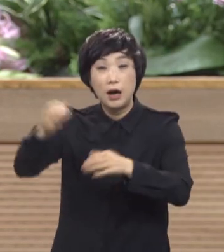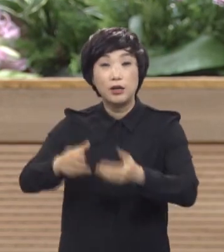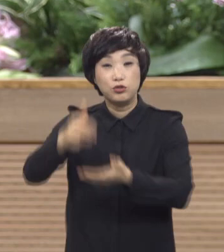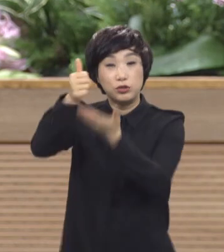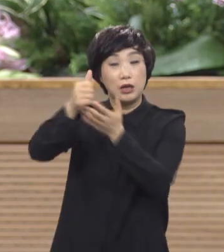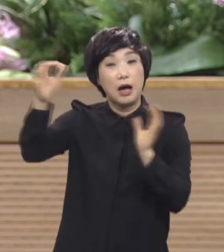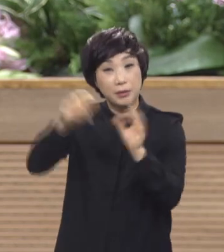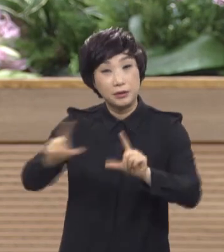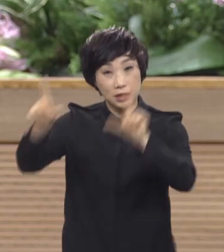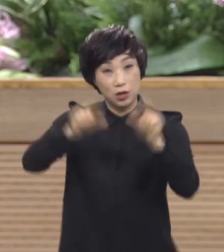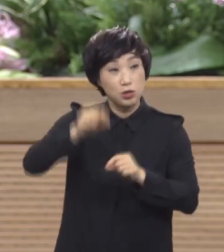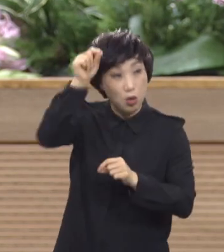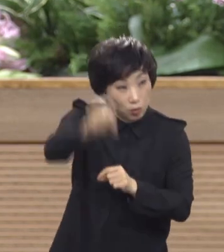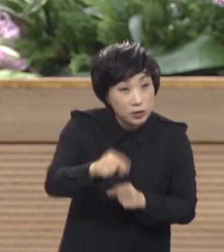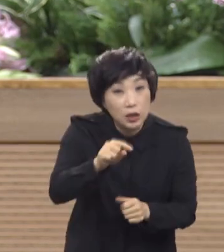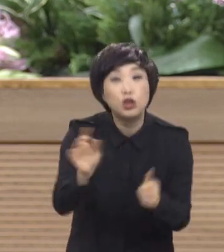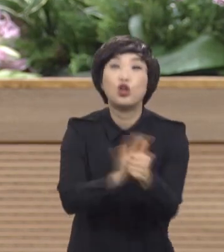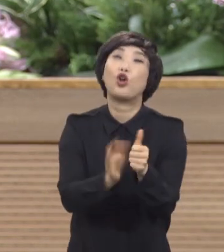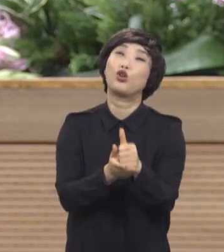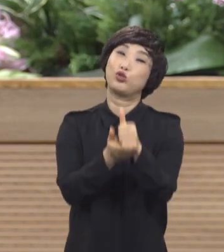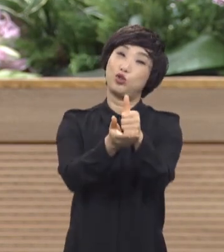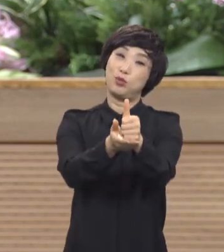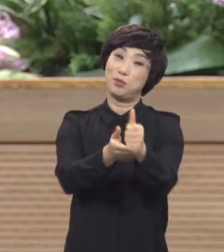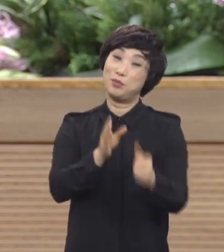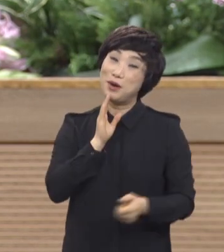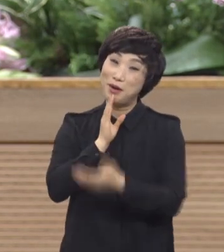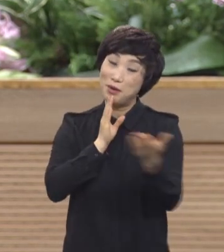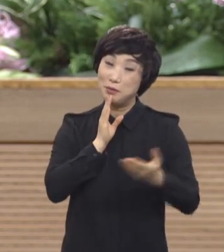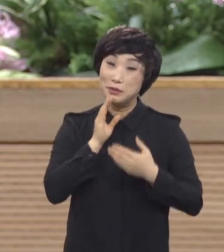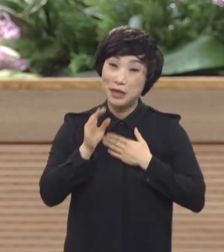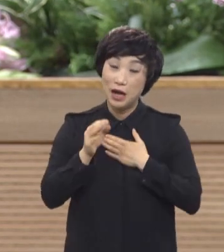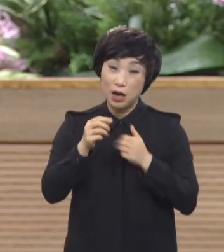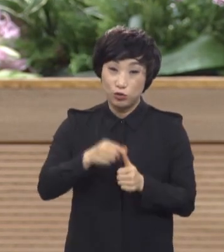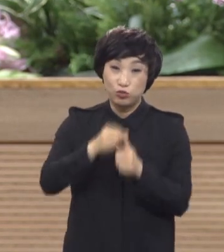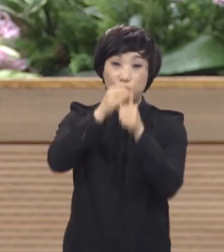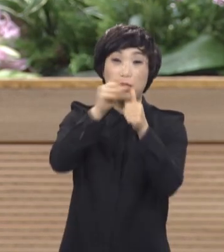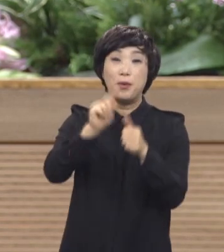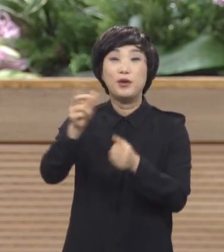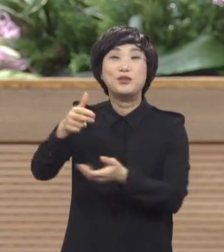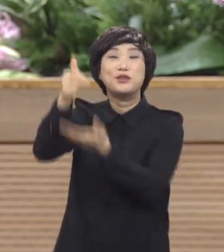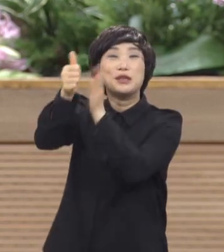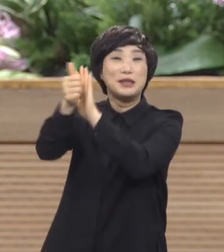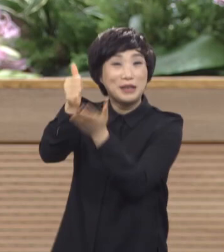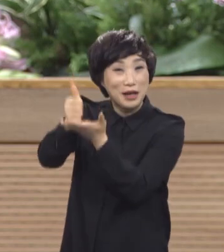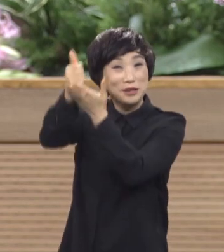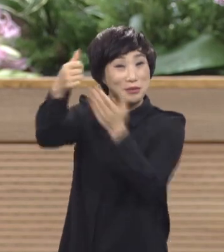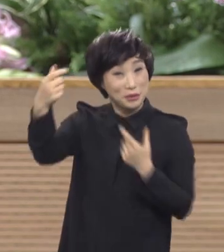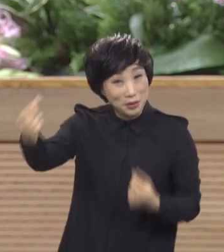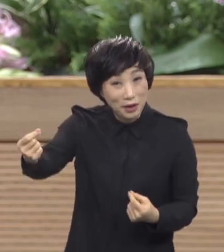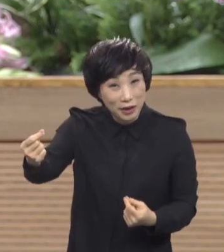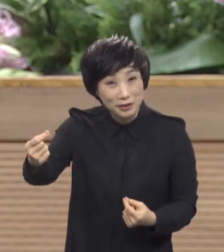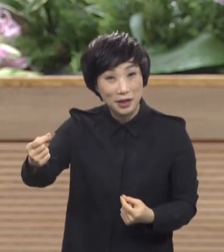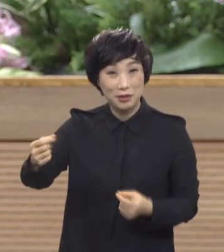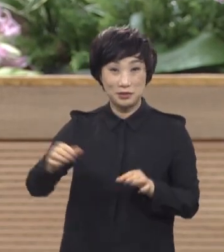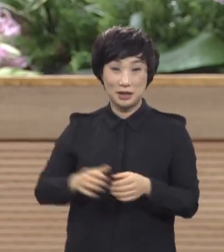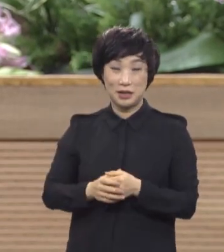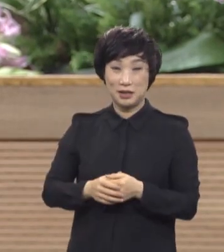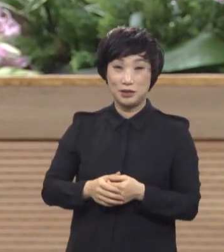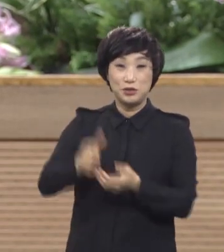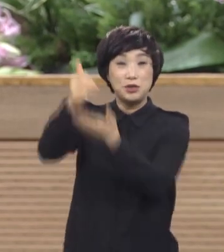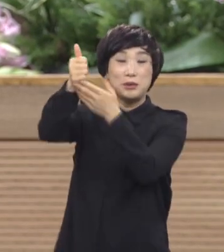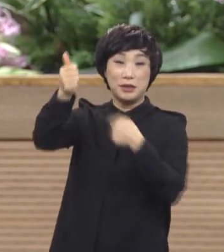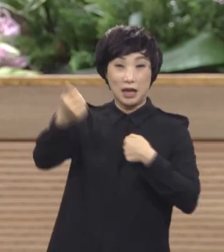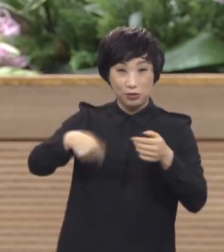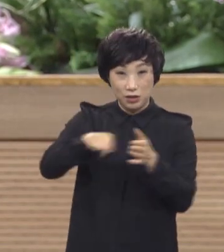사는 것이 대접이다 네가 구원받는 것이 나에 대한 대접이다 이 말이야 내가 너를 위해